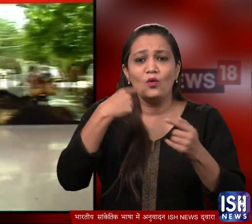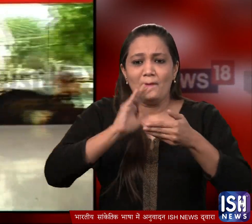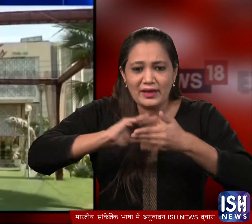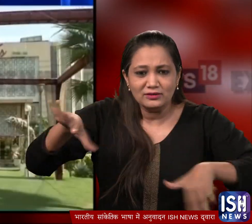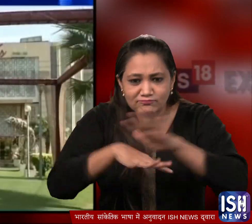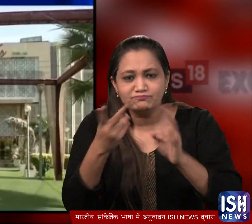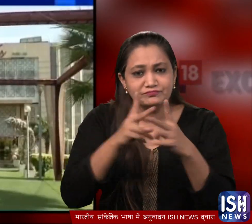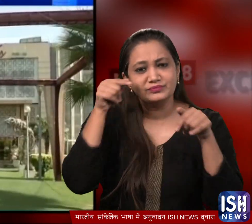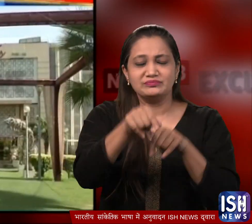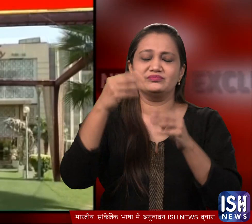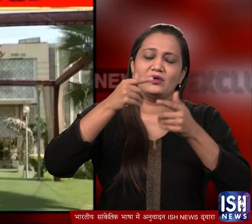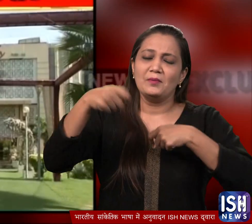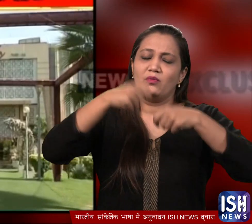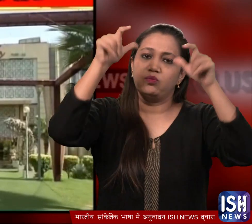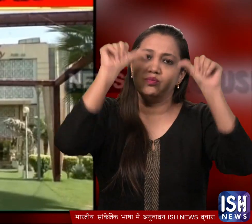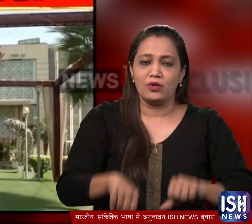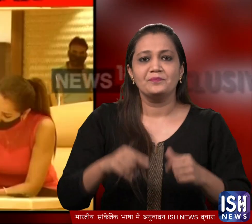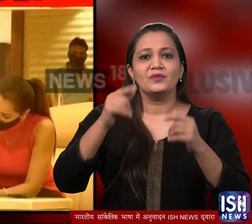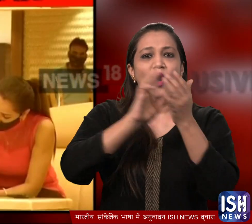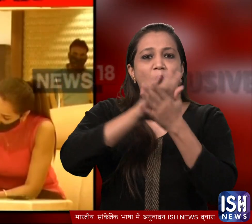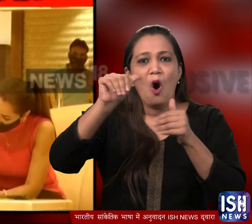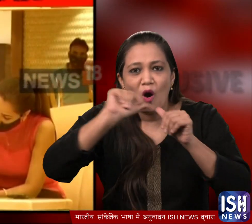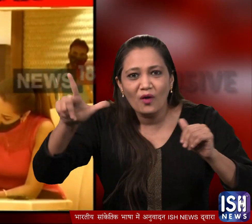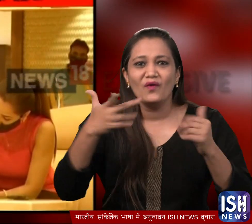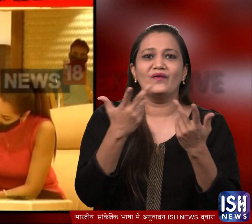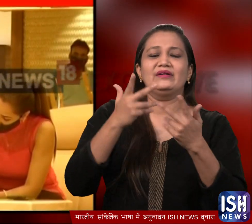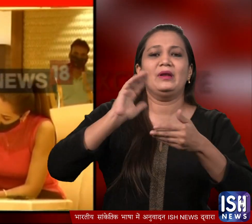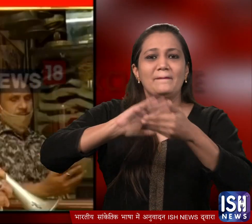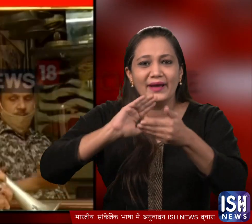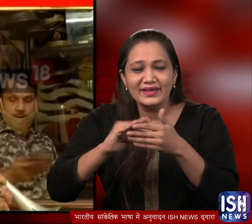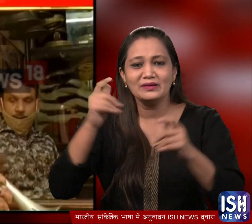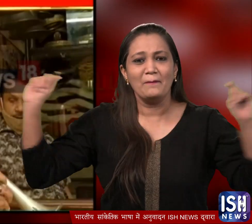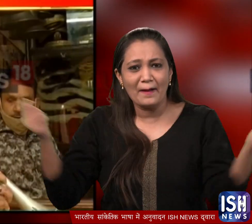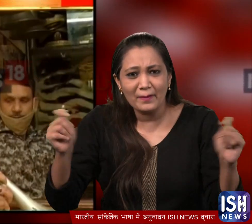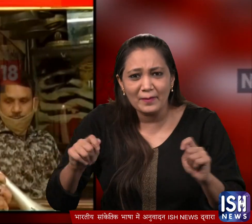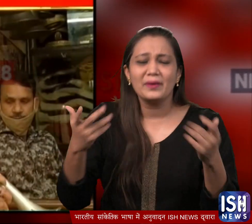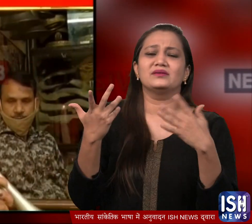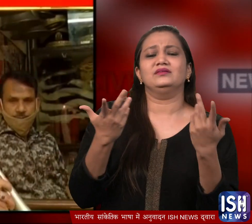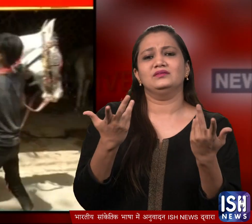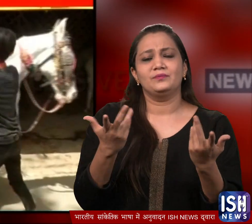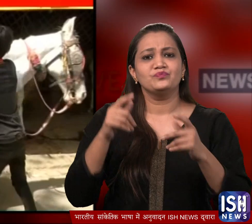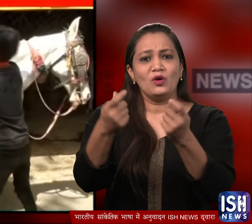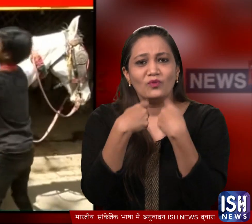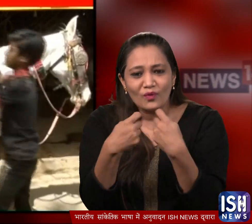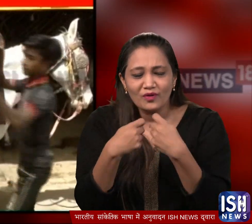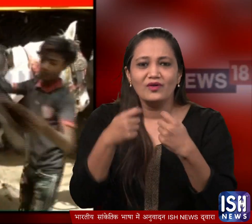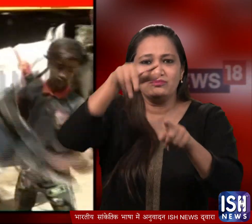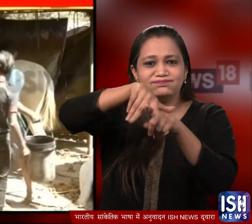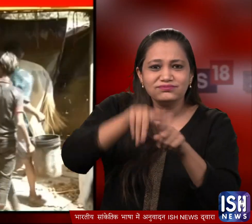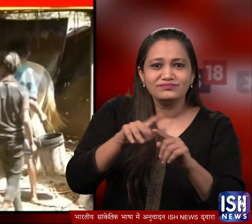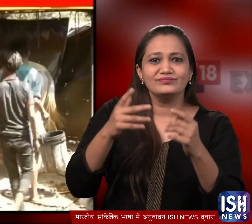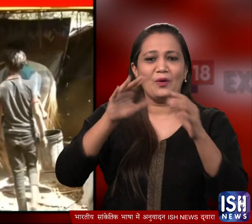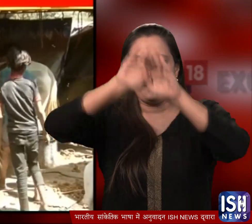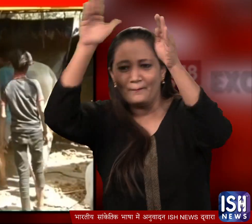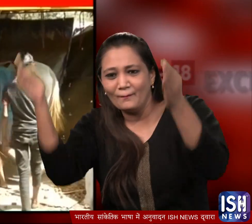हैं। फिर चाहे वो बैंक्वेट हॉल चलाने वाले लोग हों, शादियों में बैंड बजाने वाले हों, घोड़ी और बग्गियों